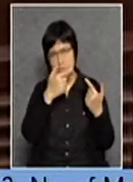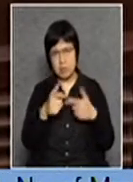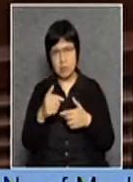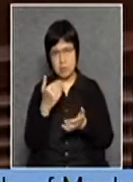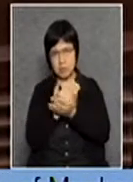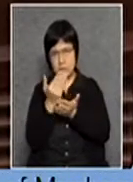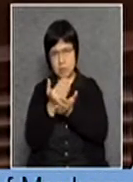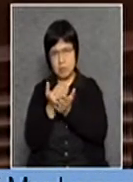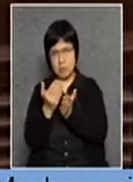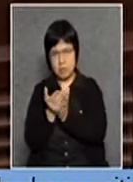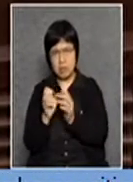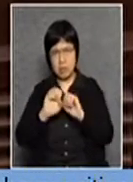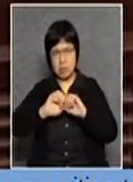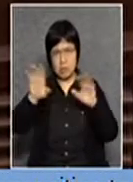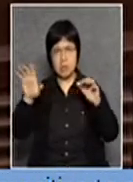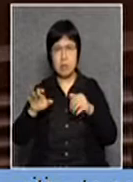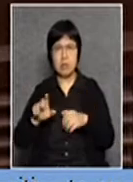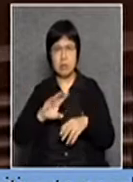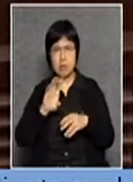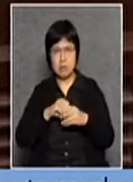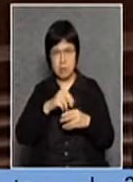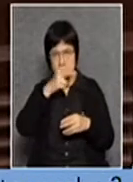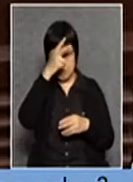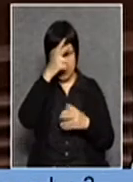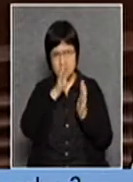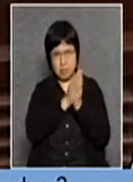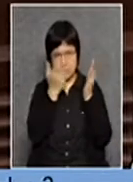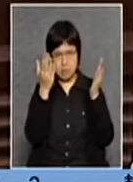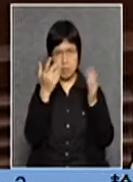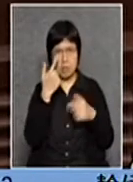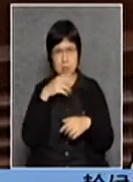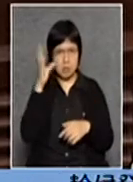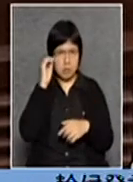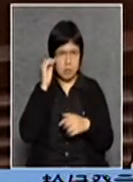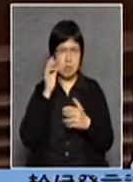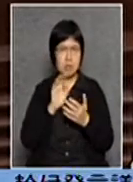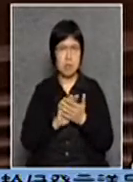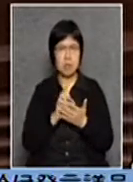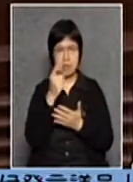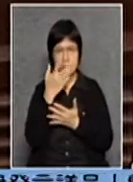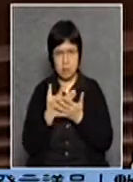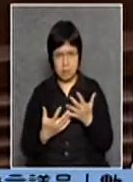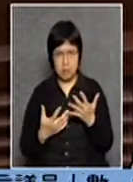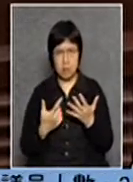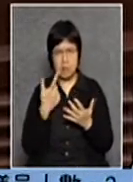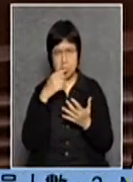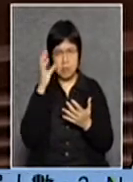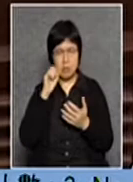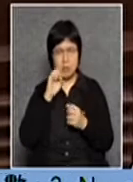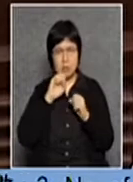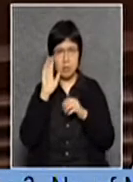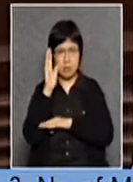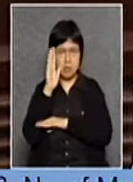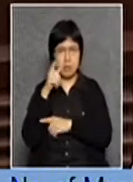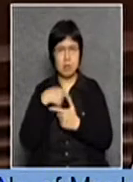道發放資訊，包括政府的憲報、新聞稿、互聯網頁、新聞發布會、公開場合